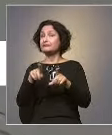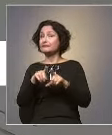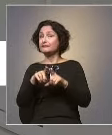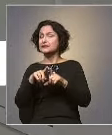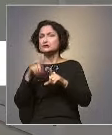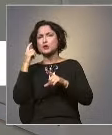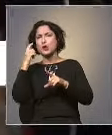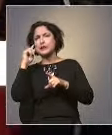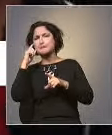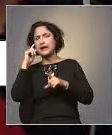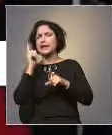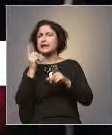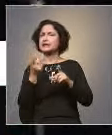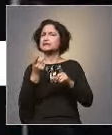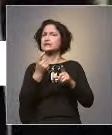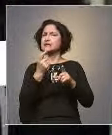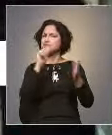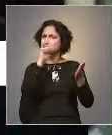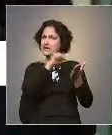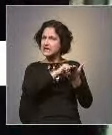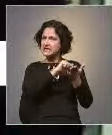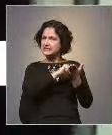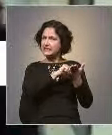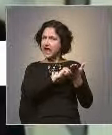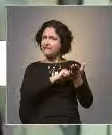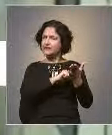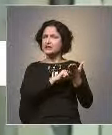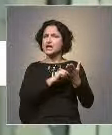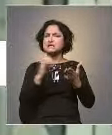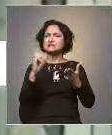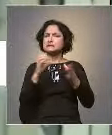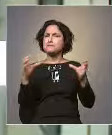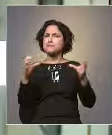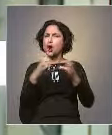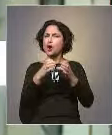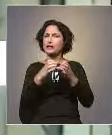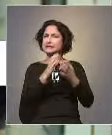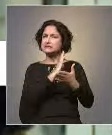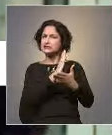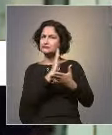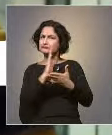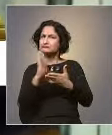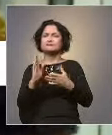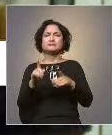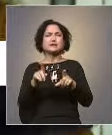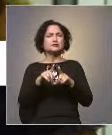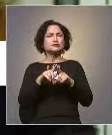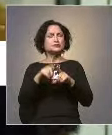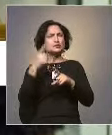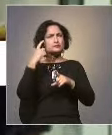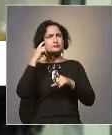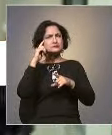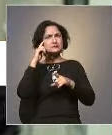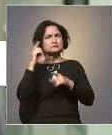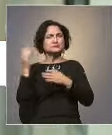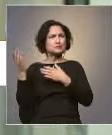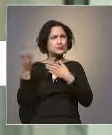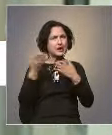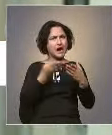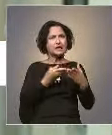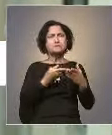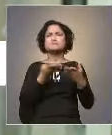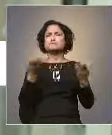намерение за издаване на сборниците от тези конференции. Предвидили сме участие на известни учени